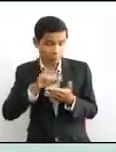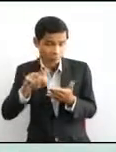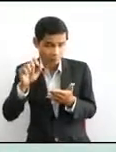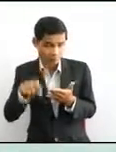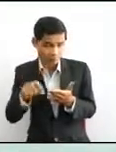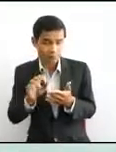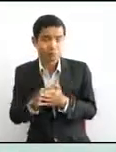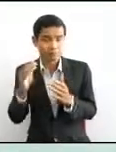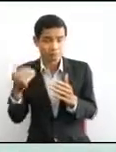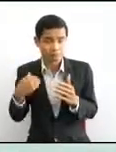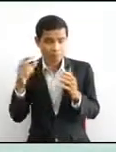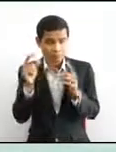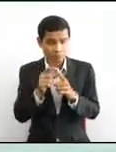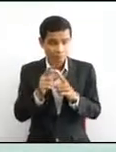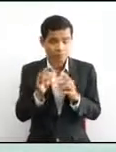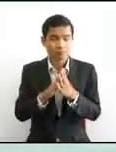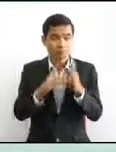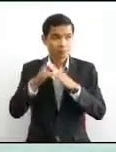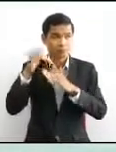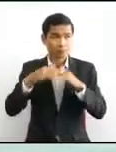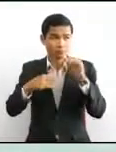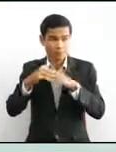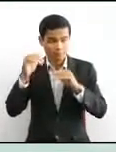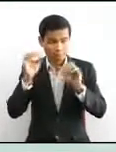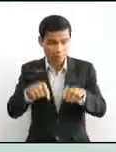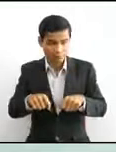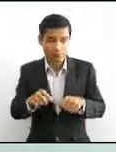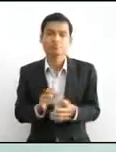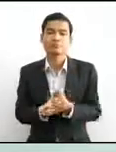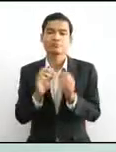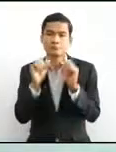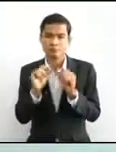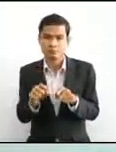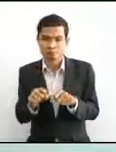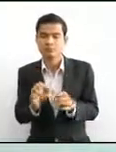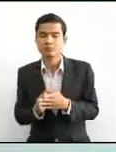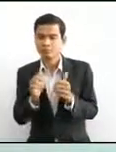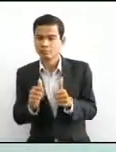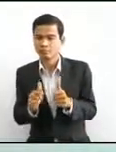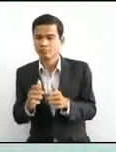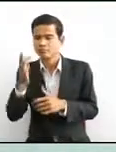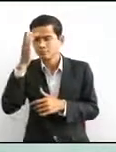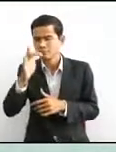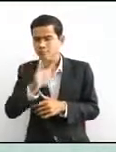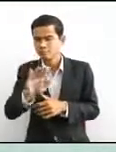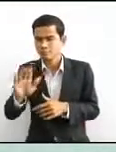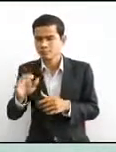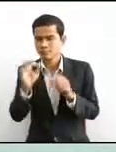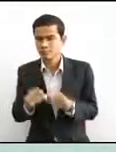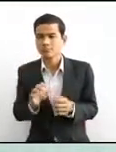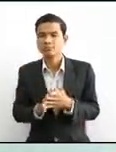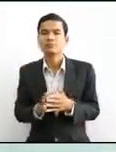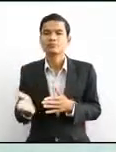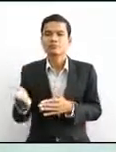xóm nòng ớt con. Con mình biết xóm nòng ớt. Chà, mình biết xóm nòng. Con bật chìa bụi cà mến ná. À